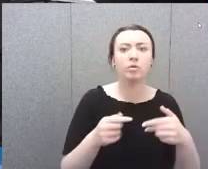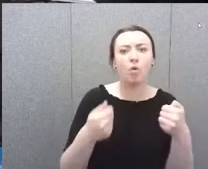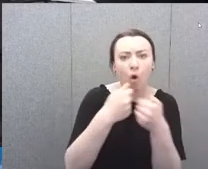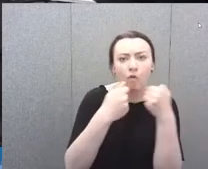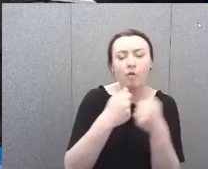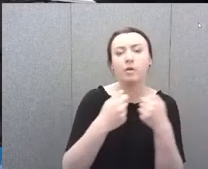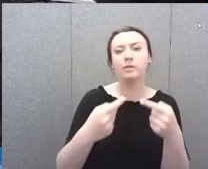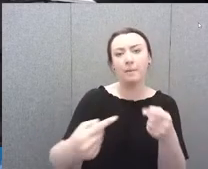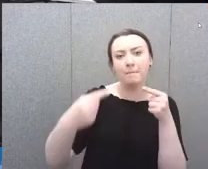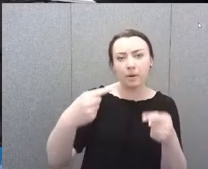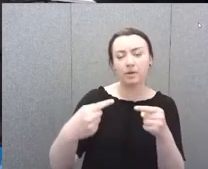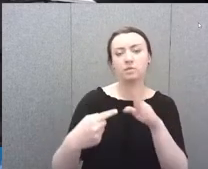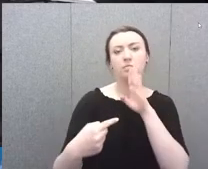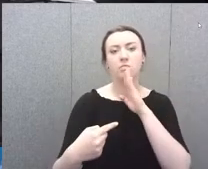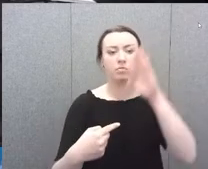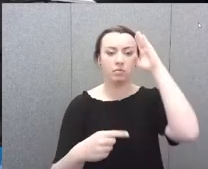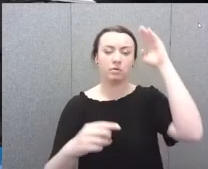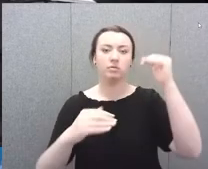против женщин и девочек,